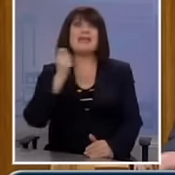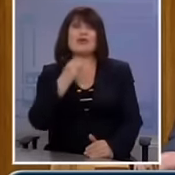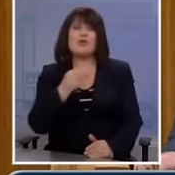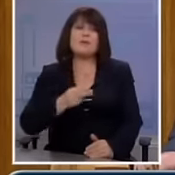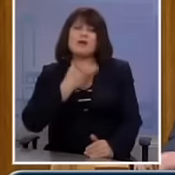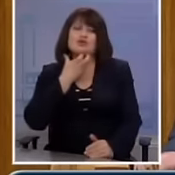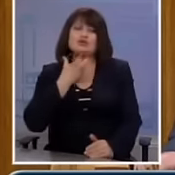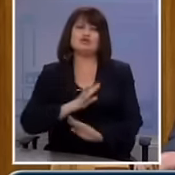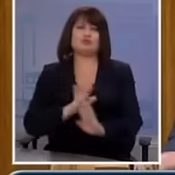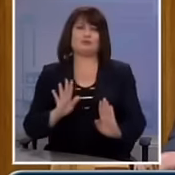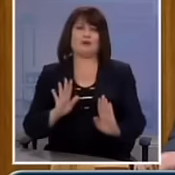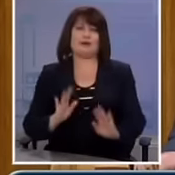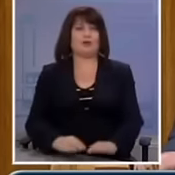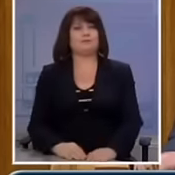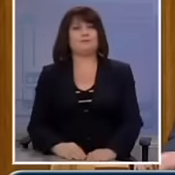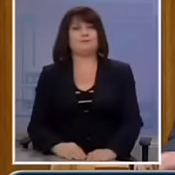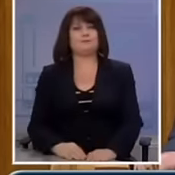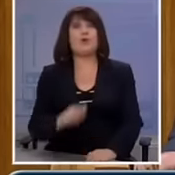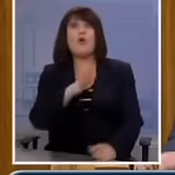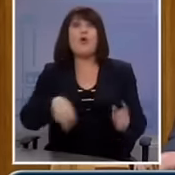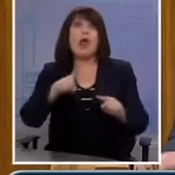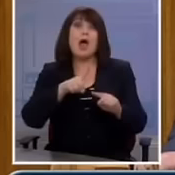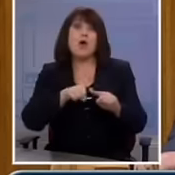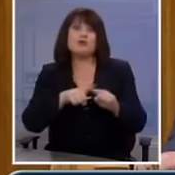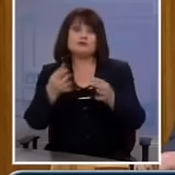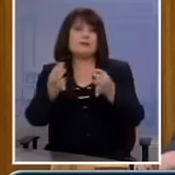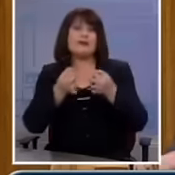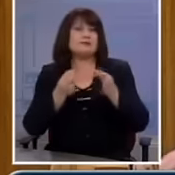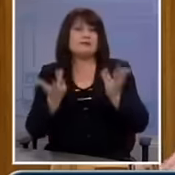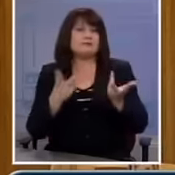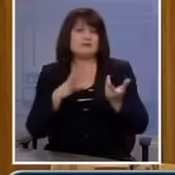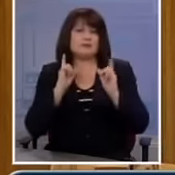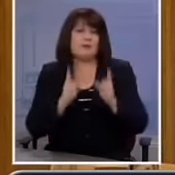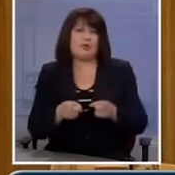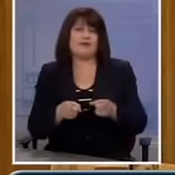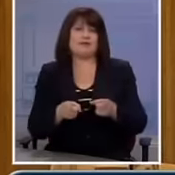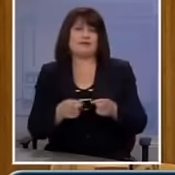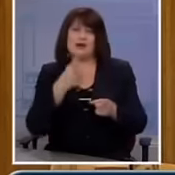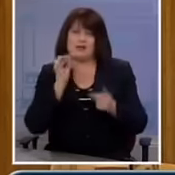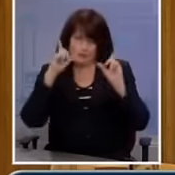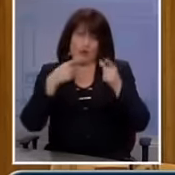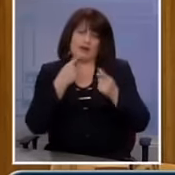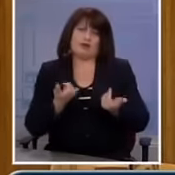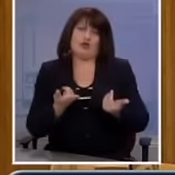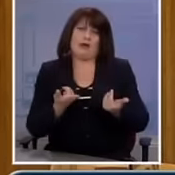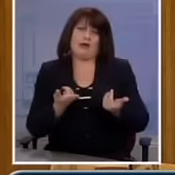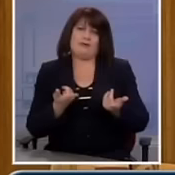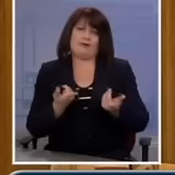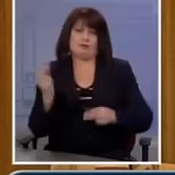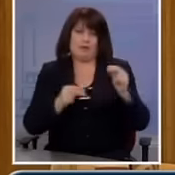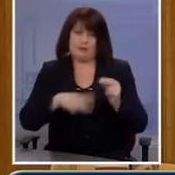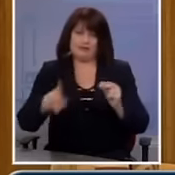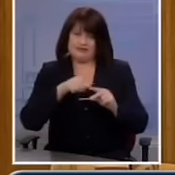ζητήματος, ώστε να μιλήσει ο ίδιος ο λαός μας μέσα από την αμεσοδημοκρατική διαδικασία του